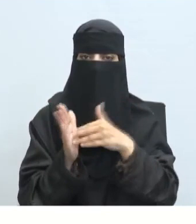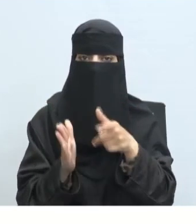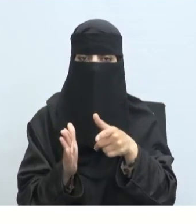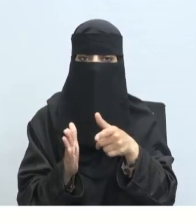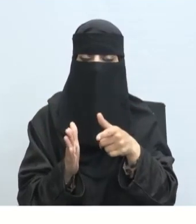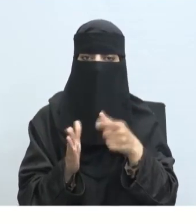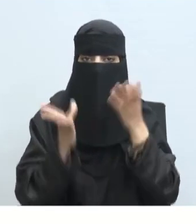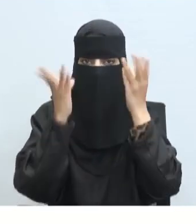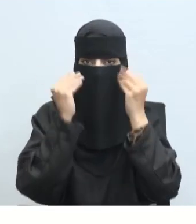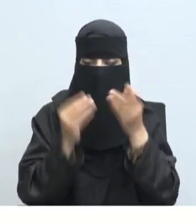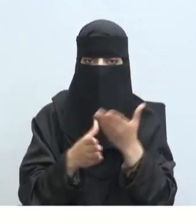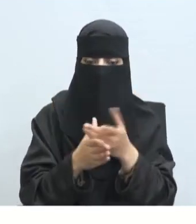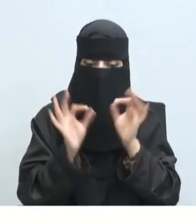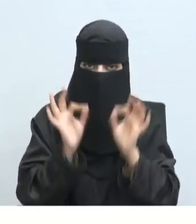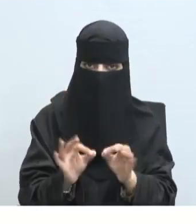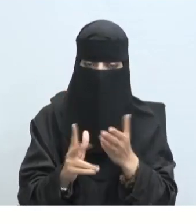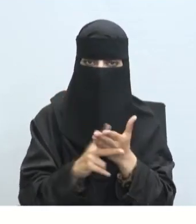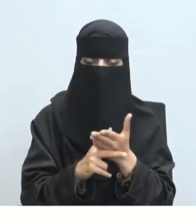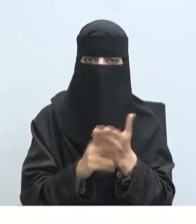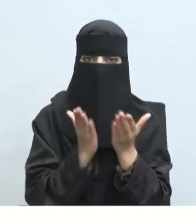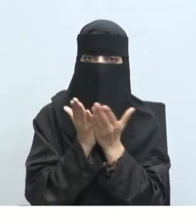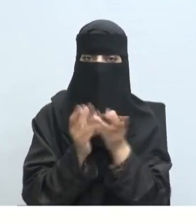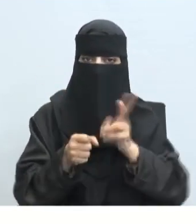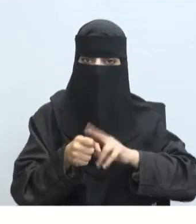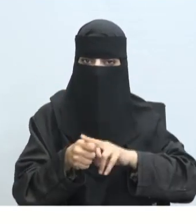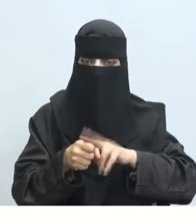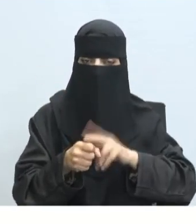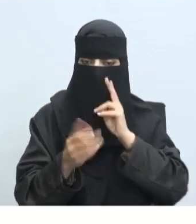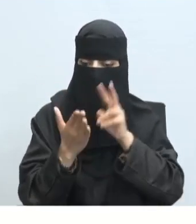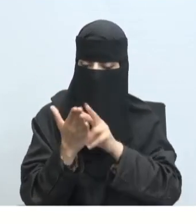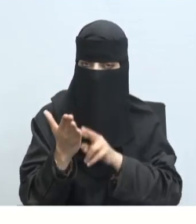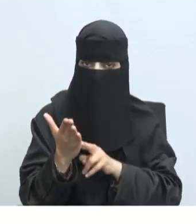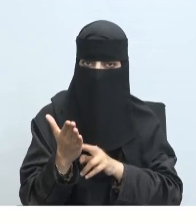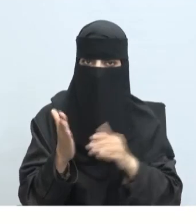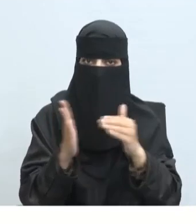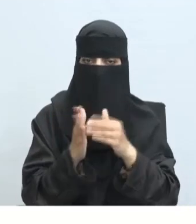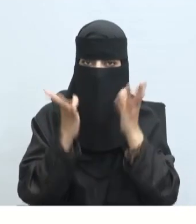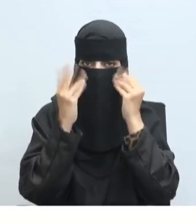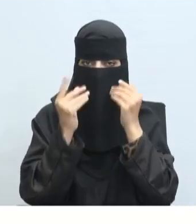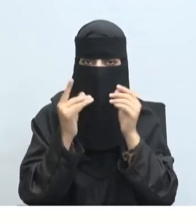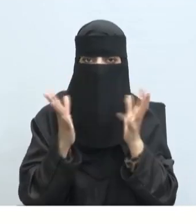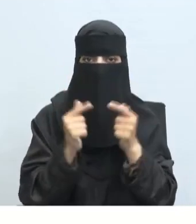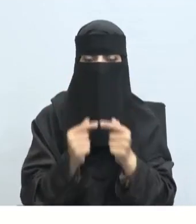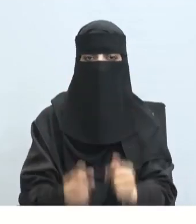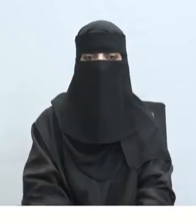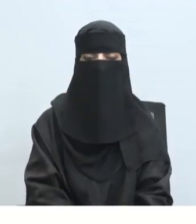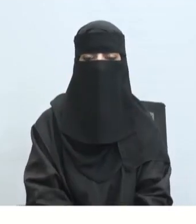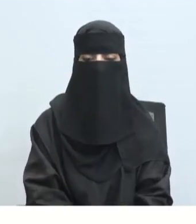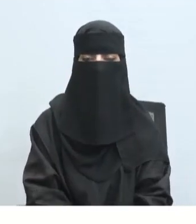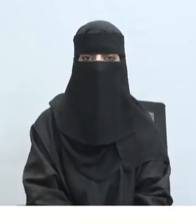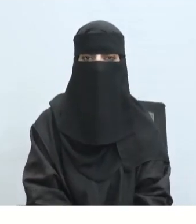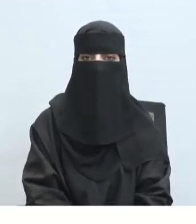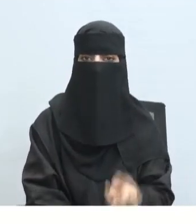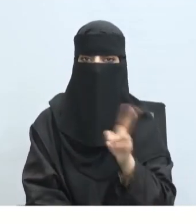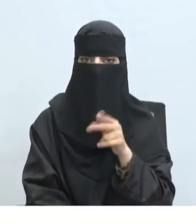الى المعلومات الصحيحه من خلال مراجعه اكثر من مره بعد ذلك نصل الى المعلومات المناسبه